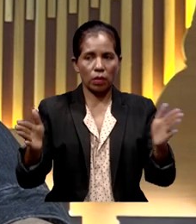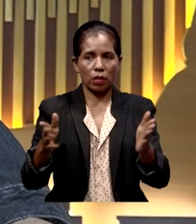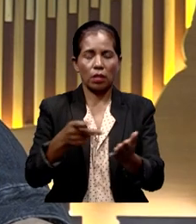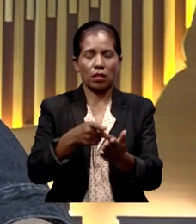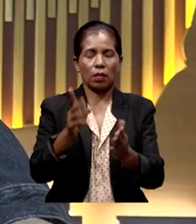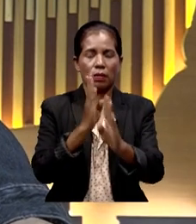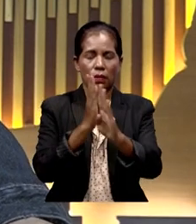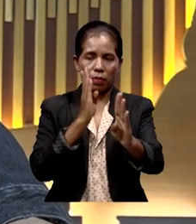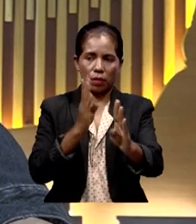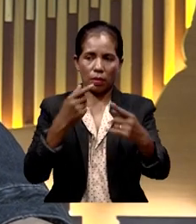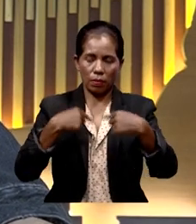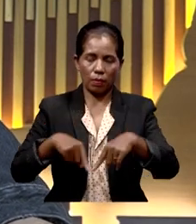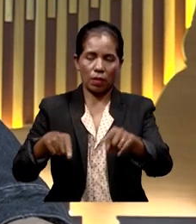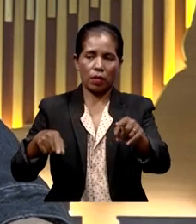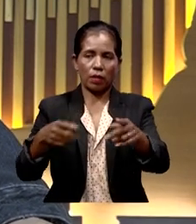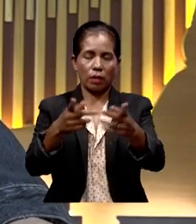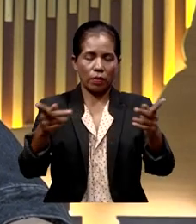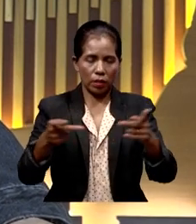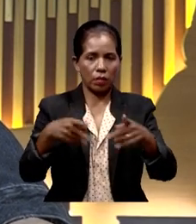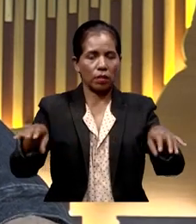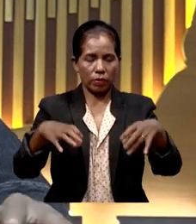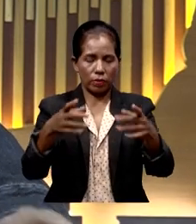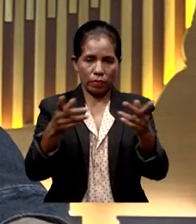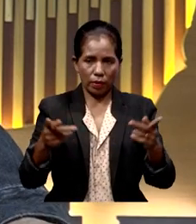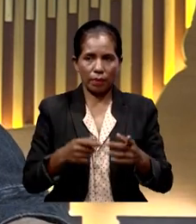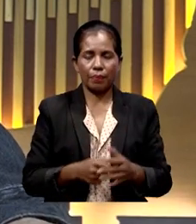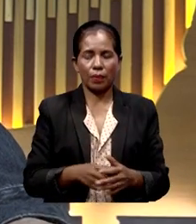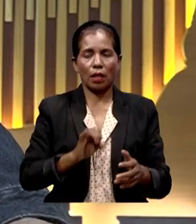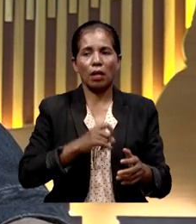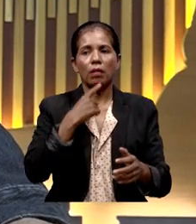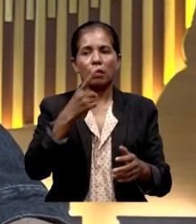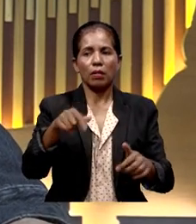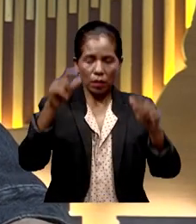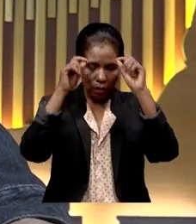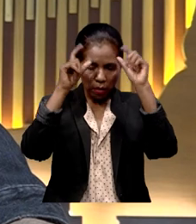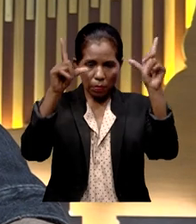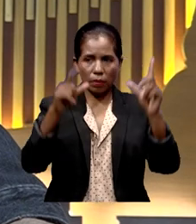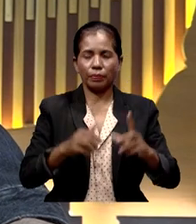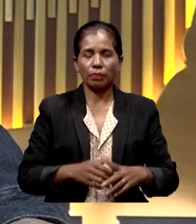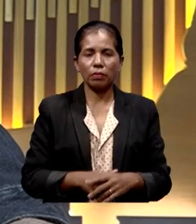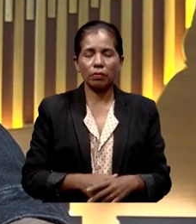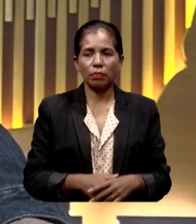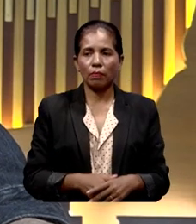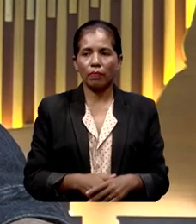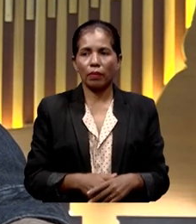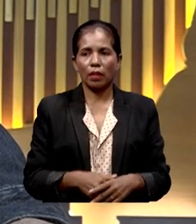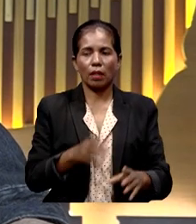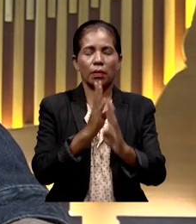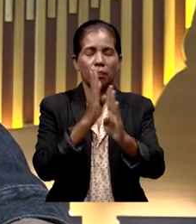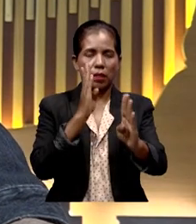base. Para a minha fábrica. Ao tempo fazer, aí a Timor, a minha base,